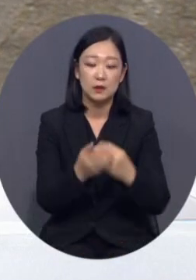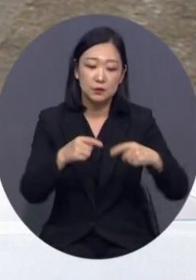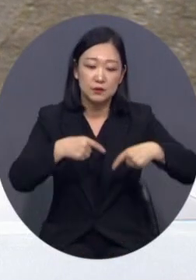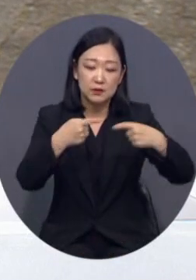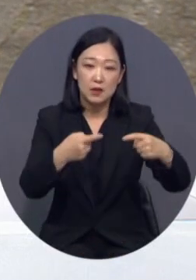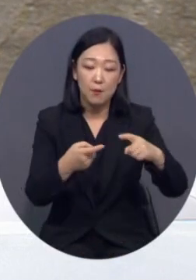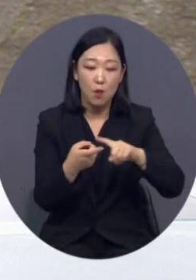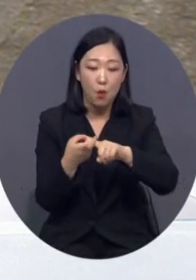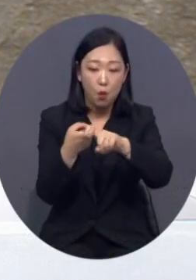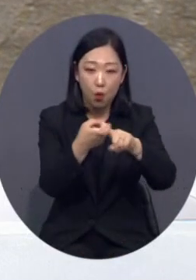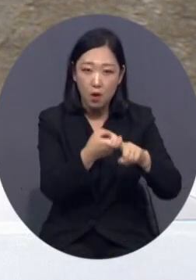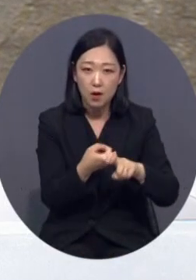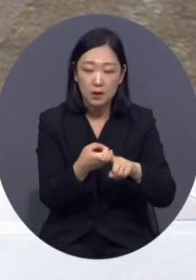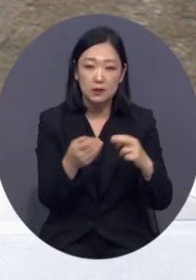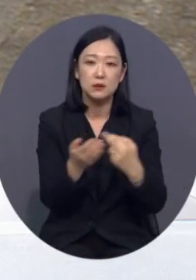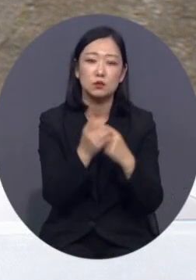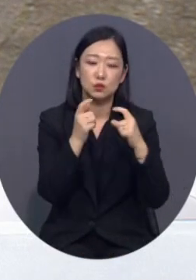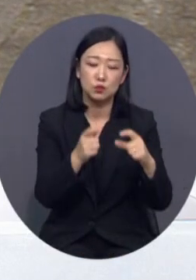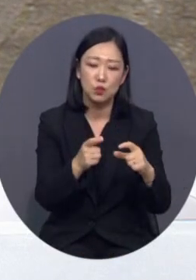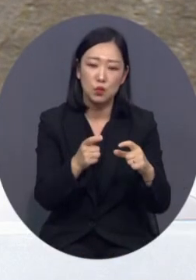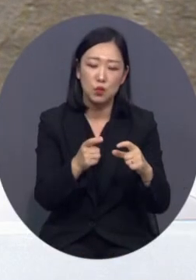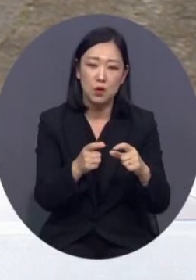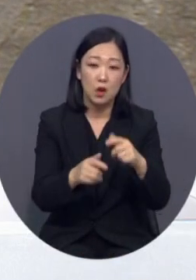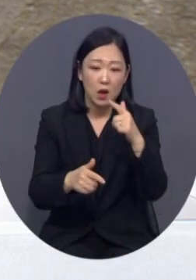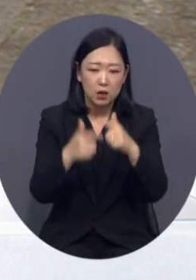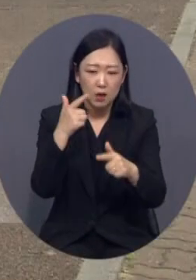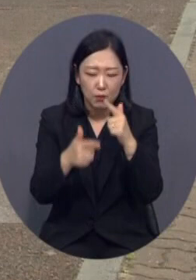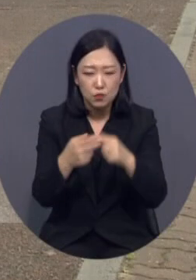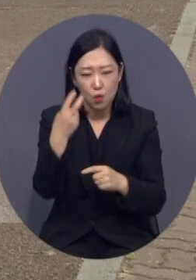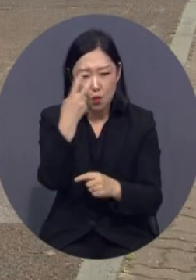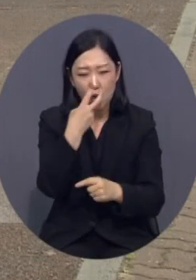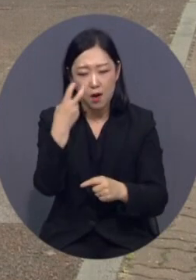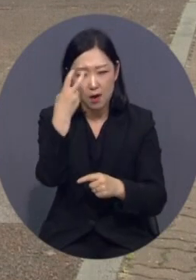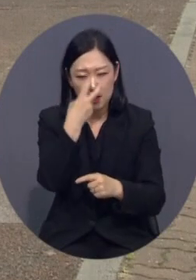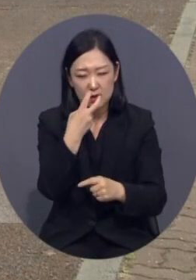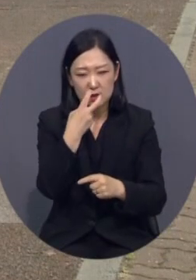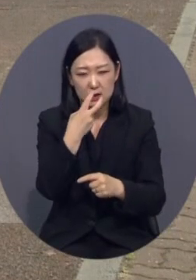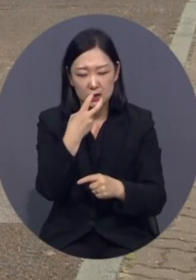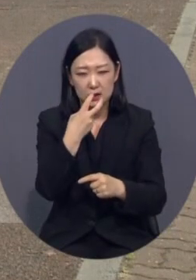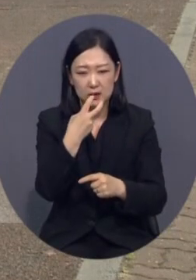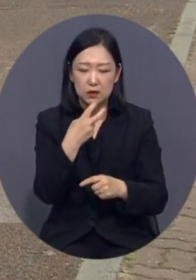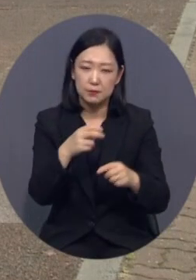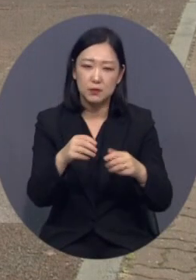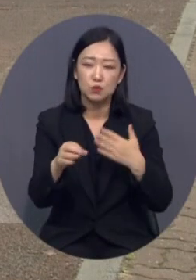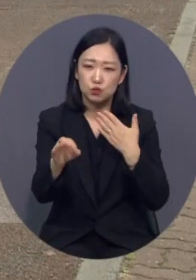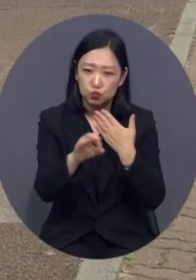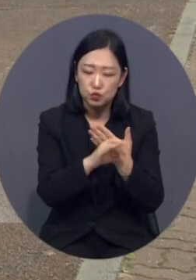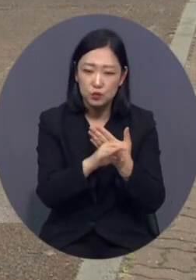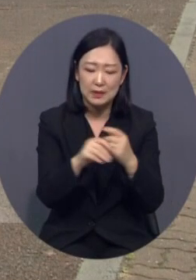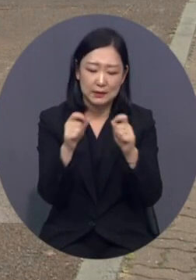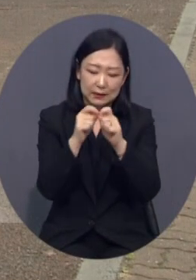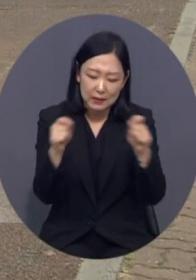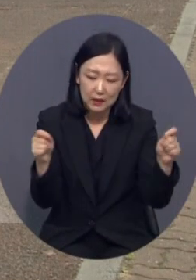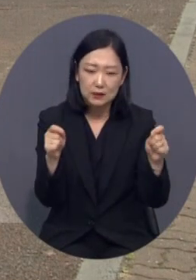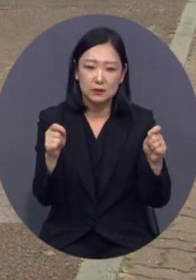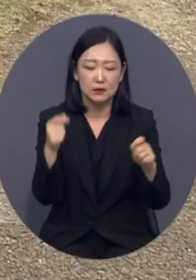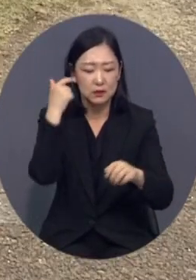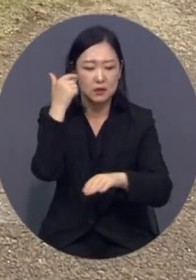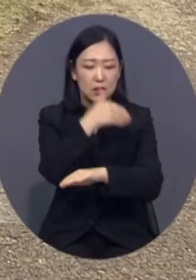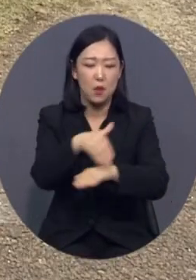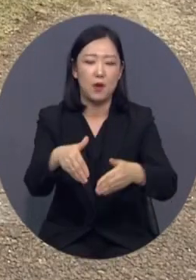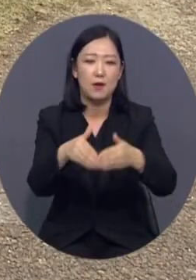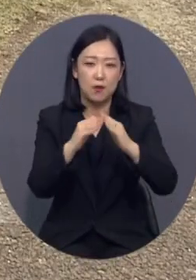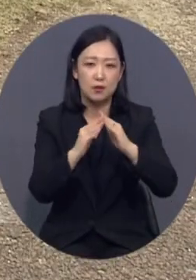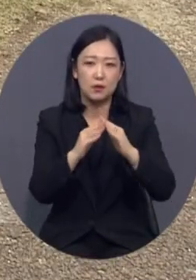제주참여환경연대는 성명을 내고 제주도는 땜질식 가로수 관리를 중단하고 장기적 계획에 기초한 가로수 정책을